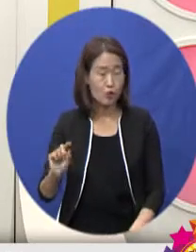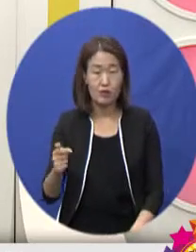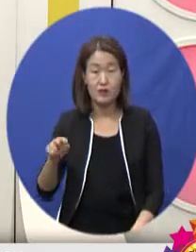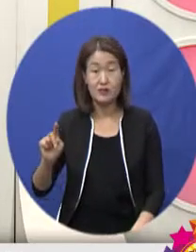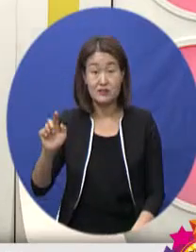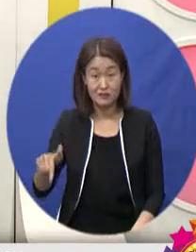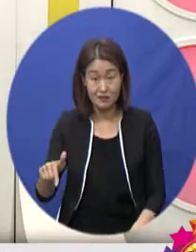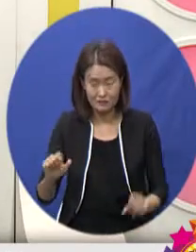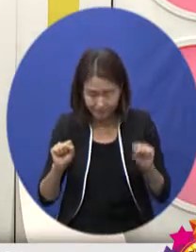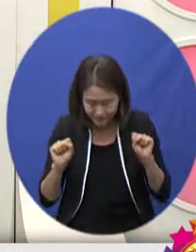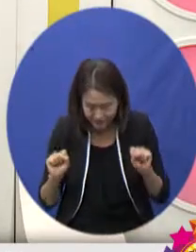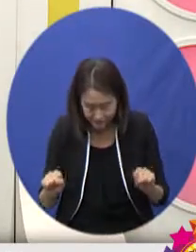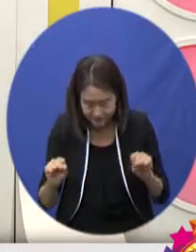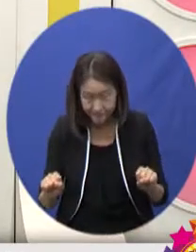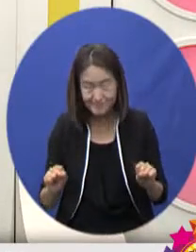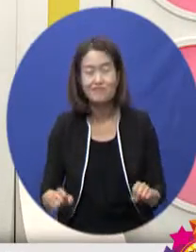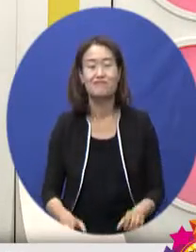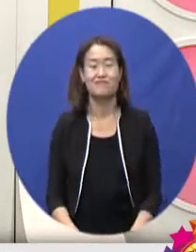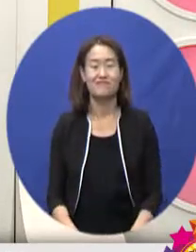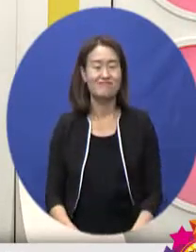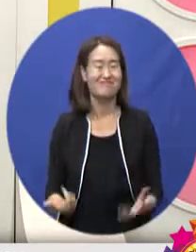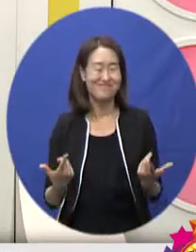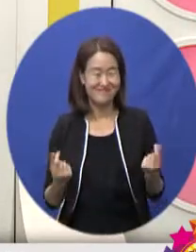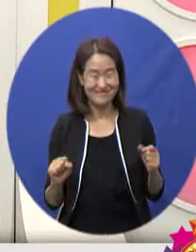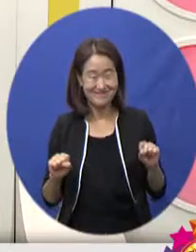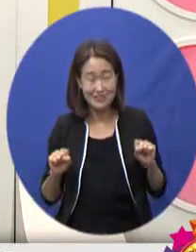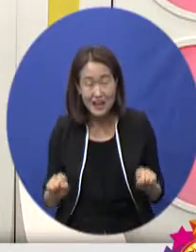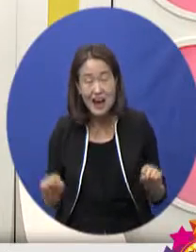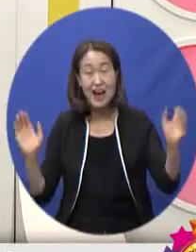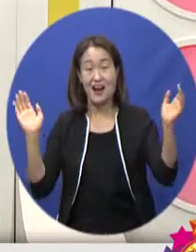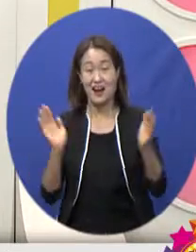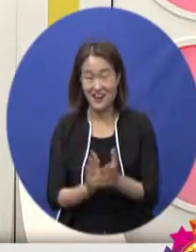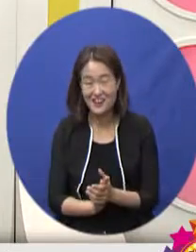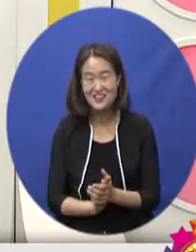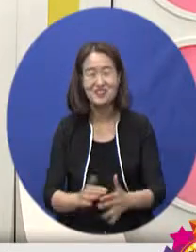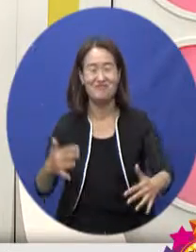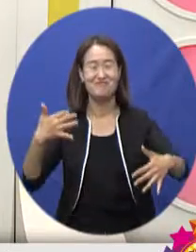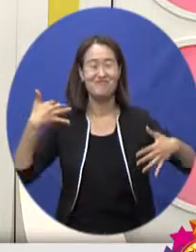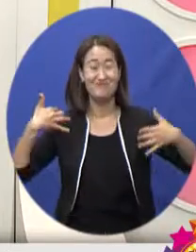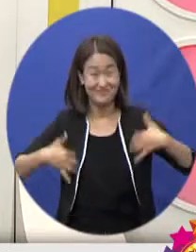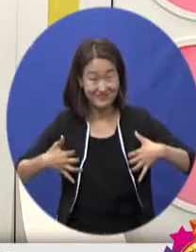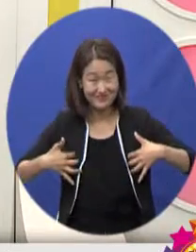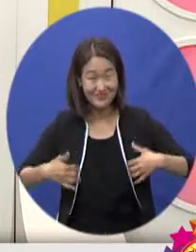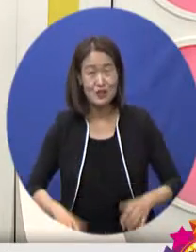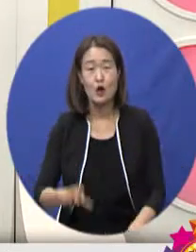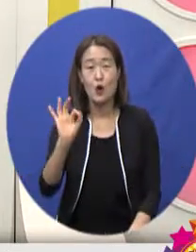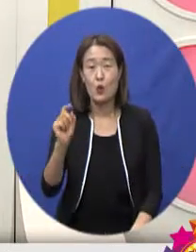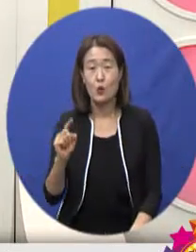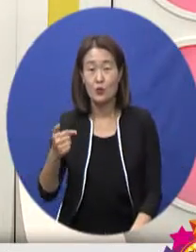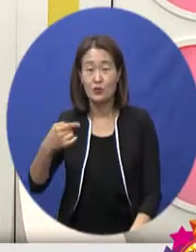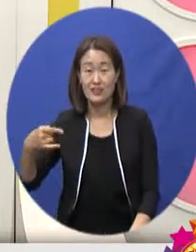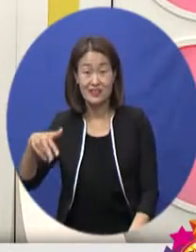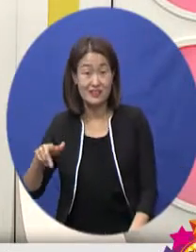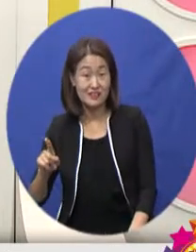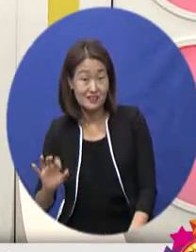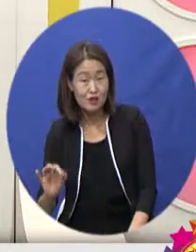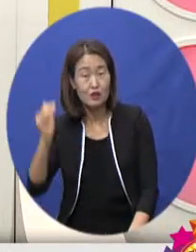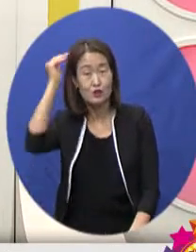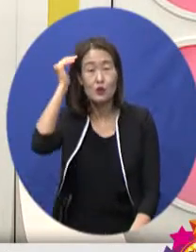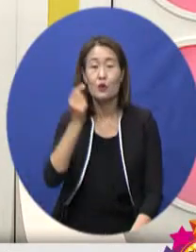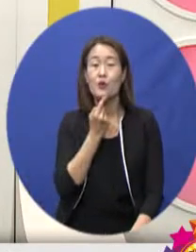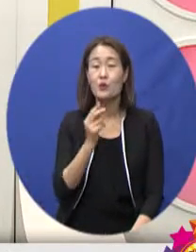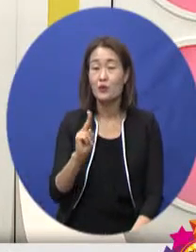만나봅니다. 안녕하세요. 안녕하세요. 아이고, 반갑습니다. 아, 원희정 씨하고 정호양